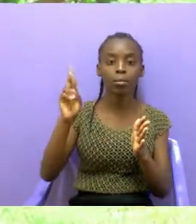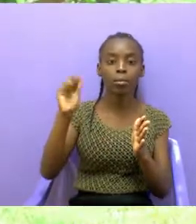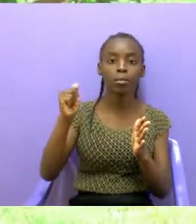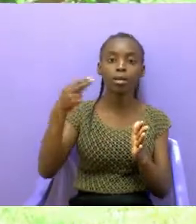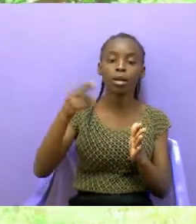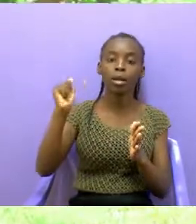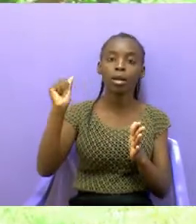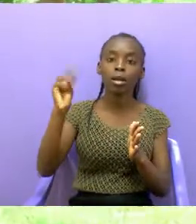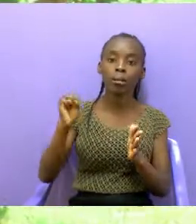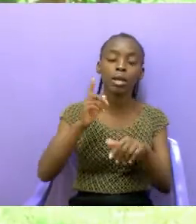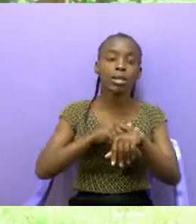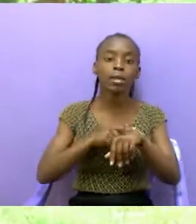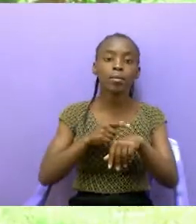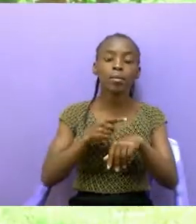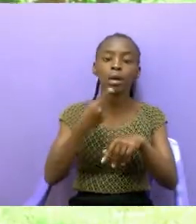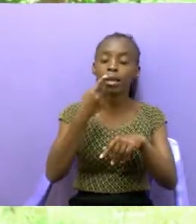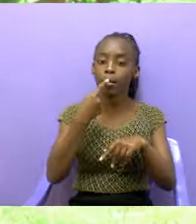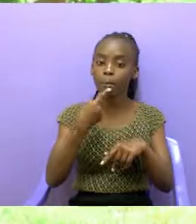ambapo aliambiwa alete Isaka,